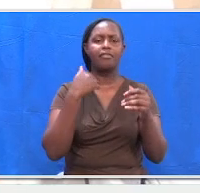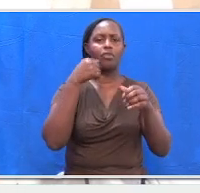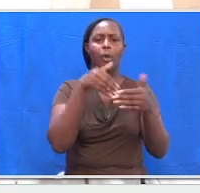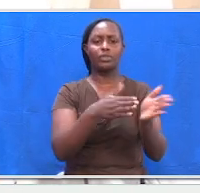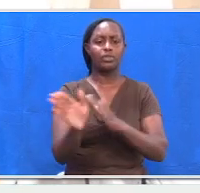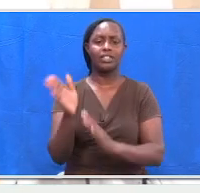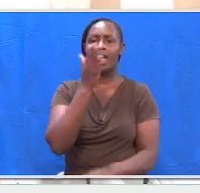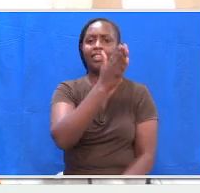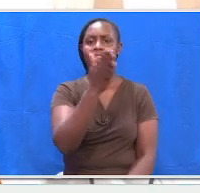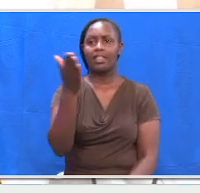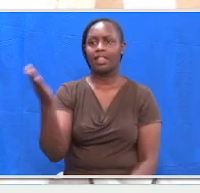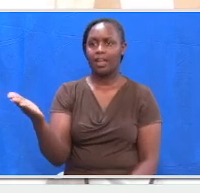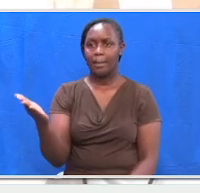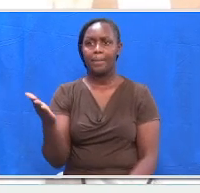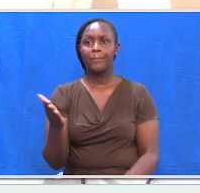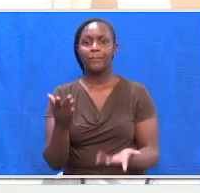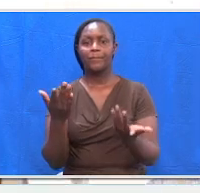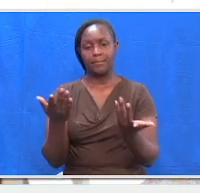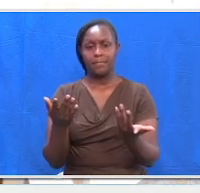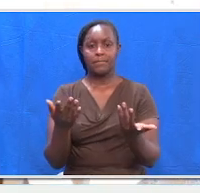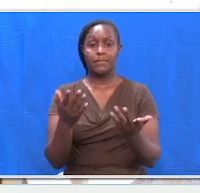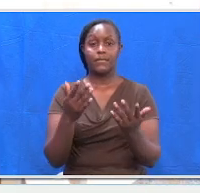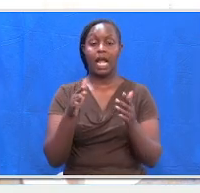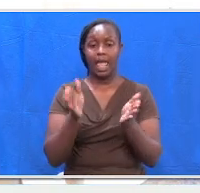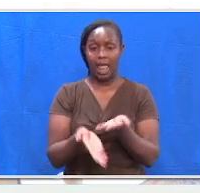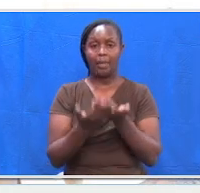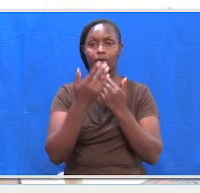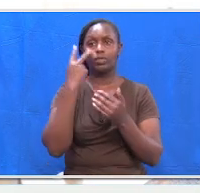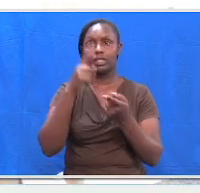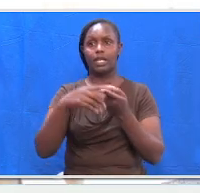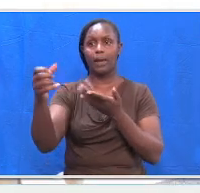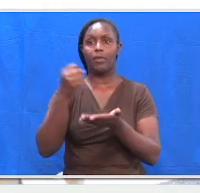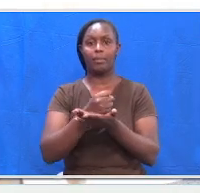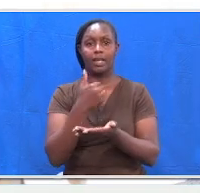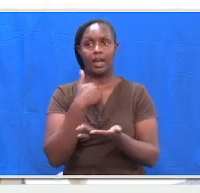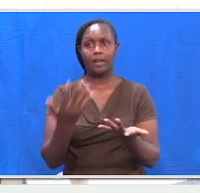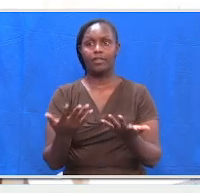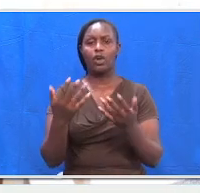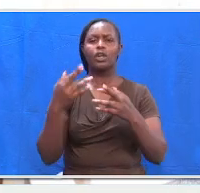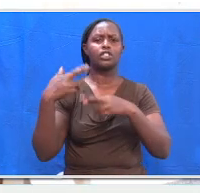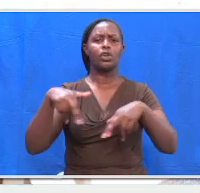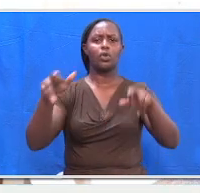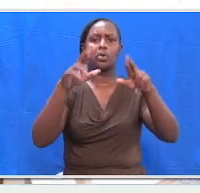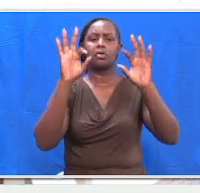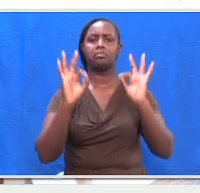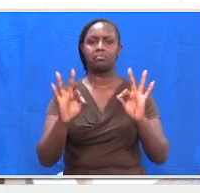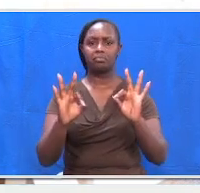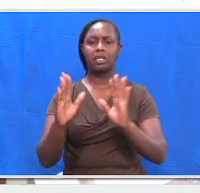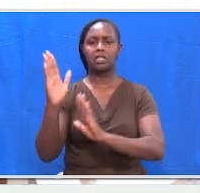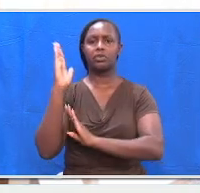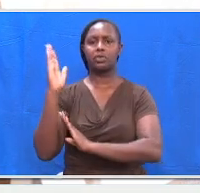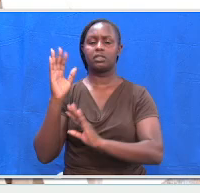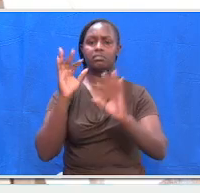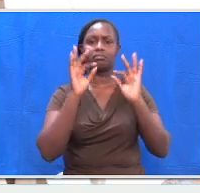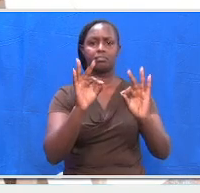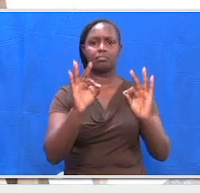ku create employment tayari hapo imesaidia. Tunaona barabara zimetengenezwa, usafiri umekuwa bora zaidi. Speech